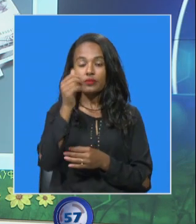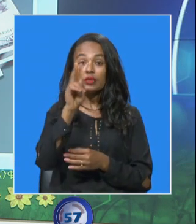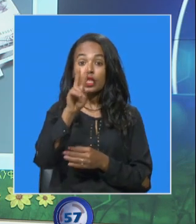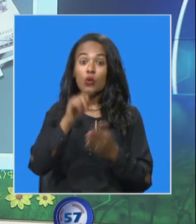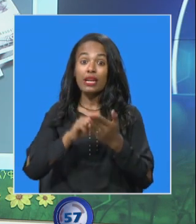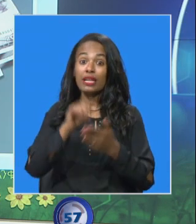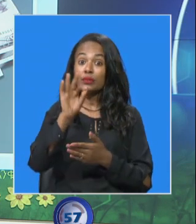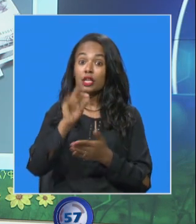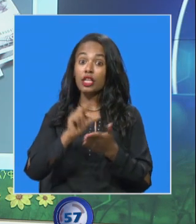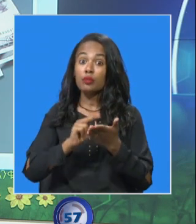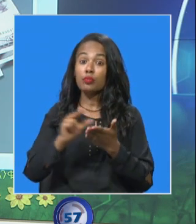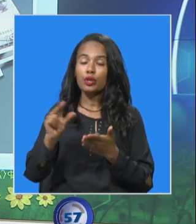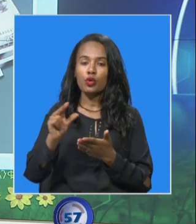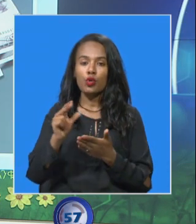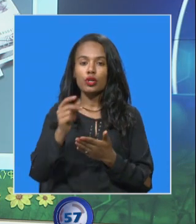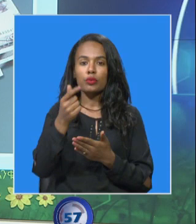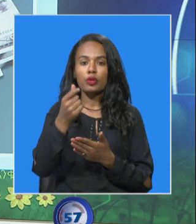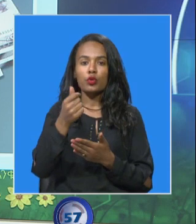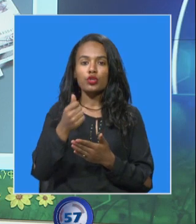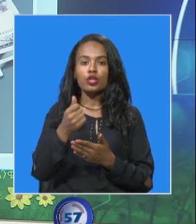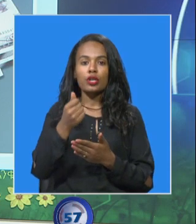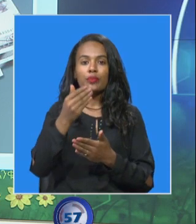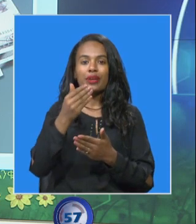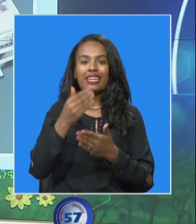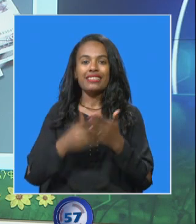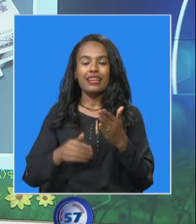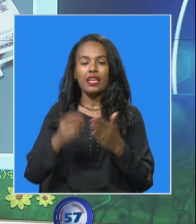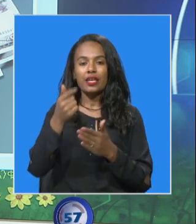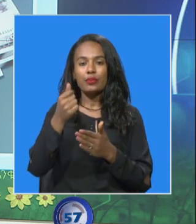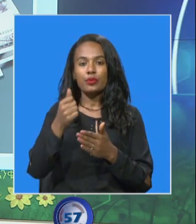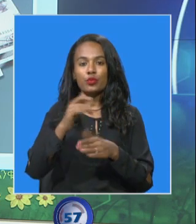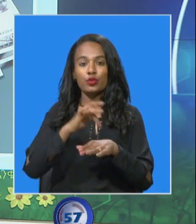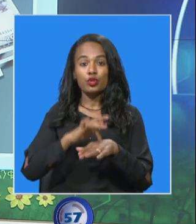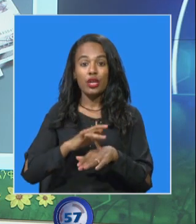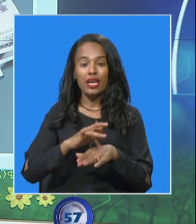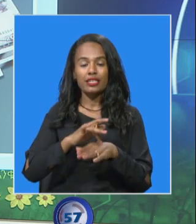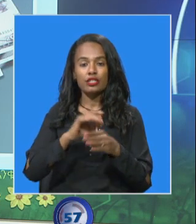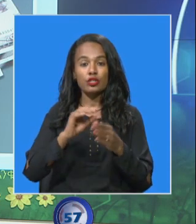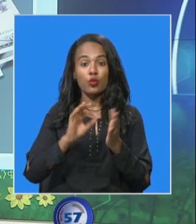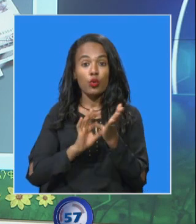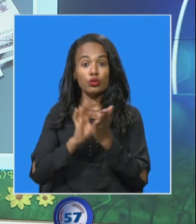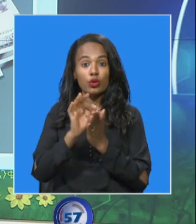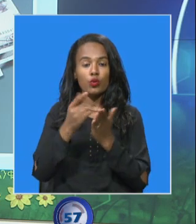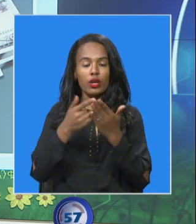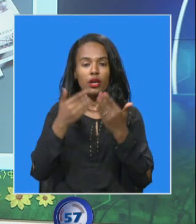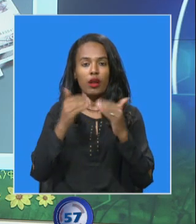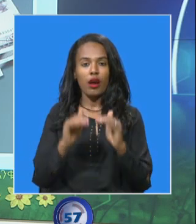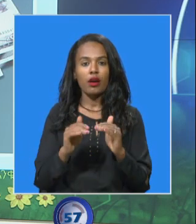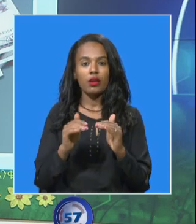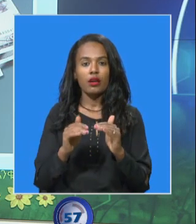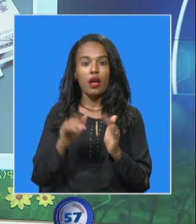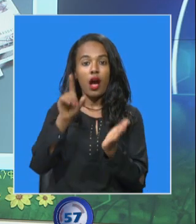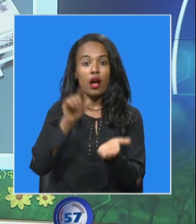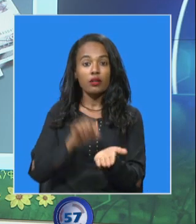2.9 ቢሊዮን ብሮችን በነጠላ የብር ኖቶችን ማለት ነው በነጠላ ሲቆጠሩ ይህን ያህል